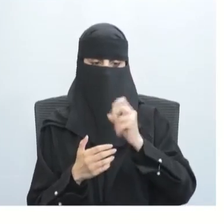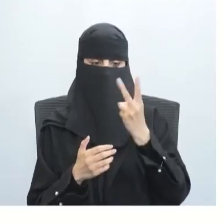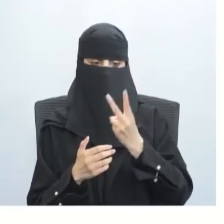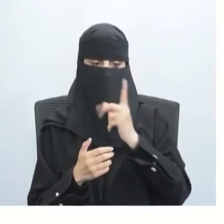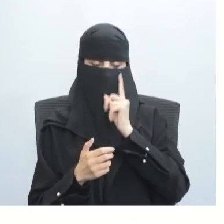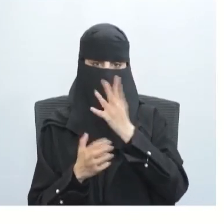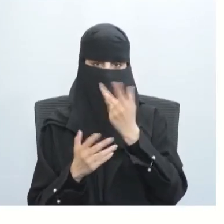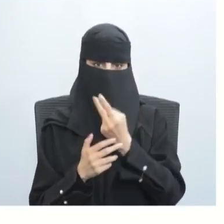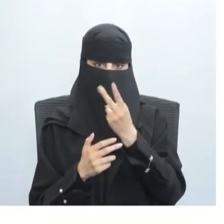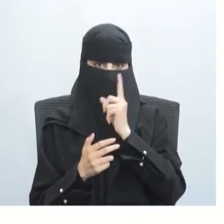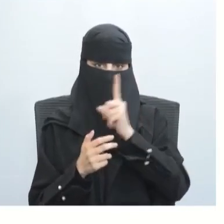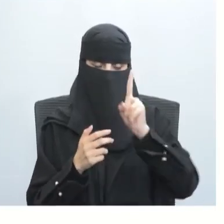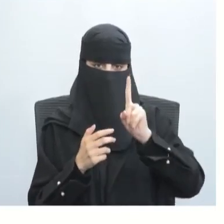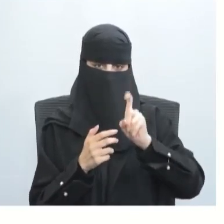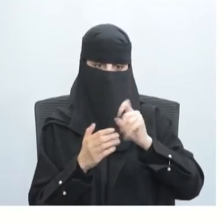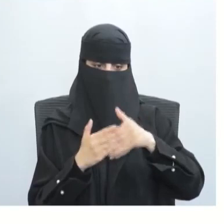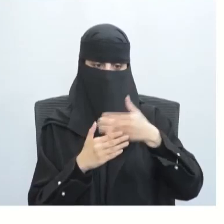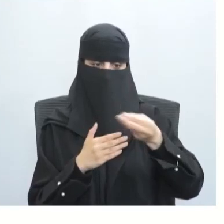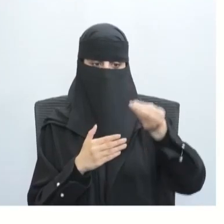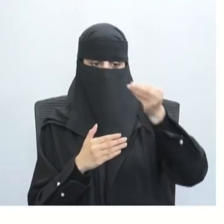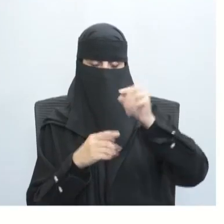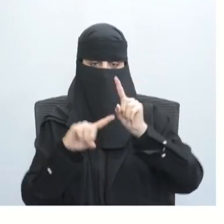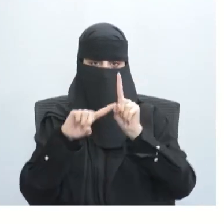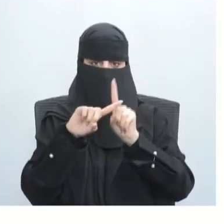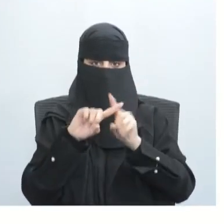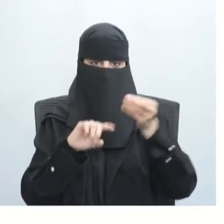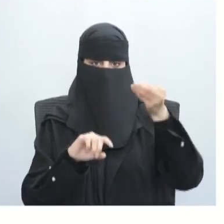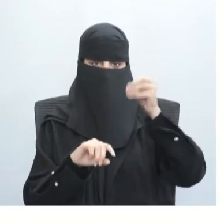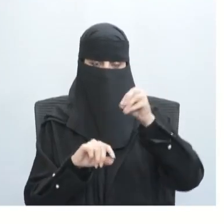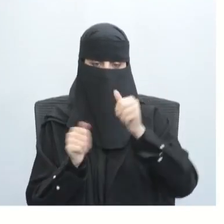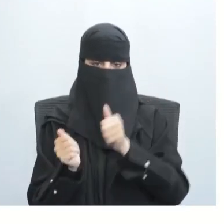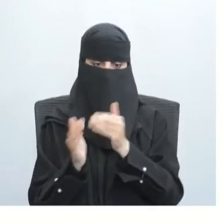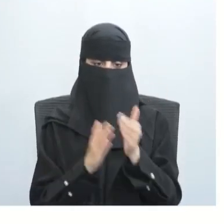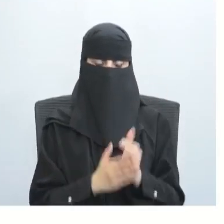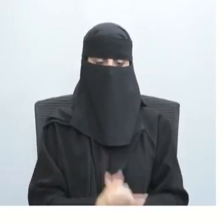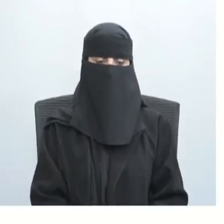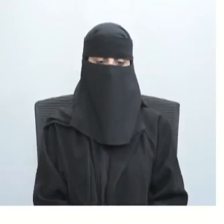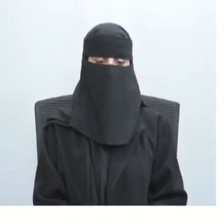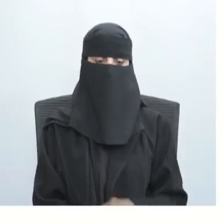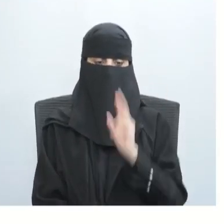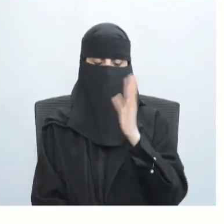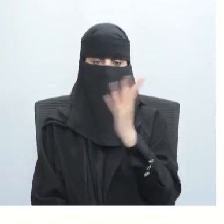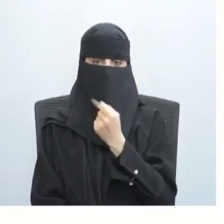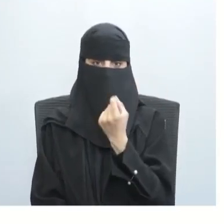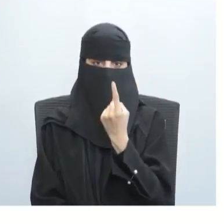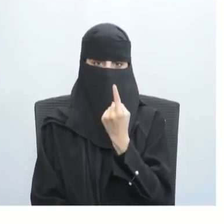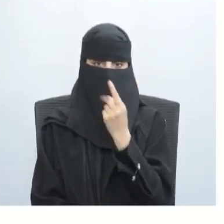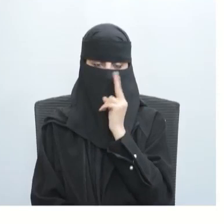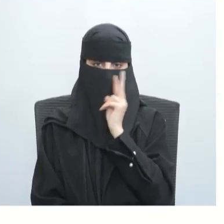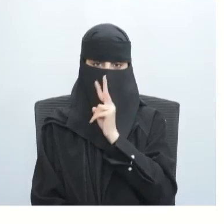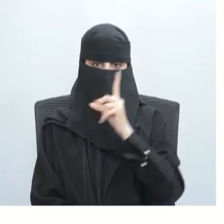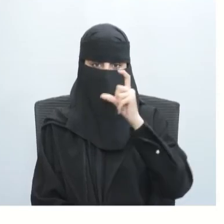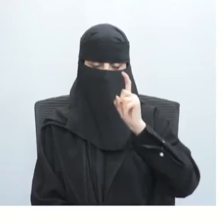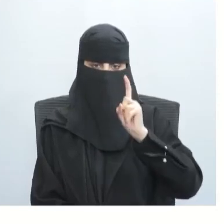نضغط على زر اد افلتر اللي هو اضافه مرشح اذا في البدايه نحدد على الصوره في